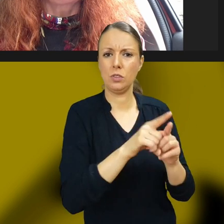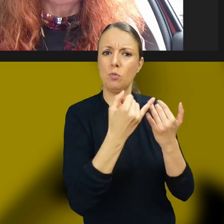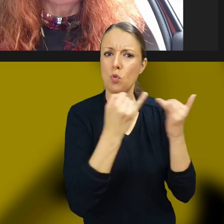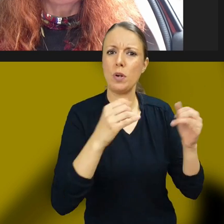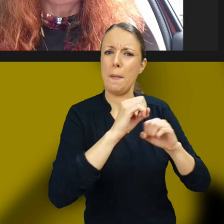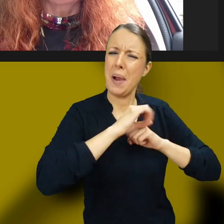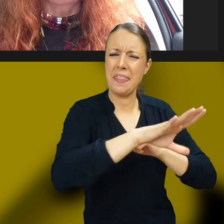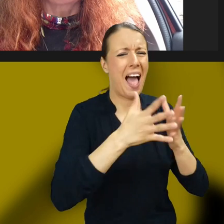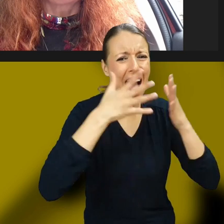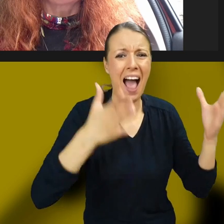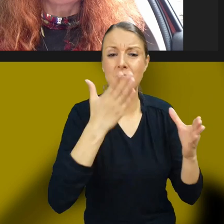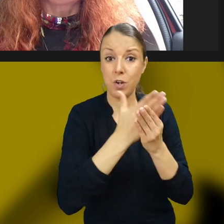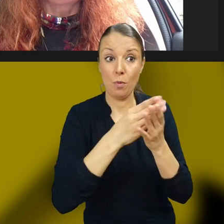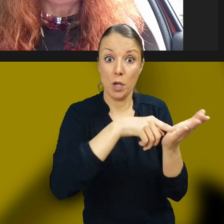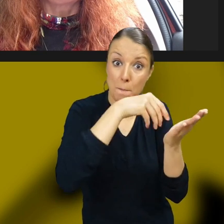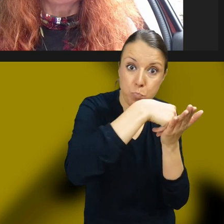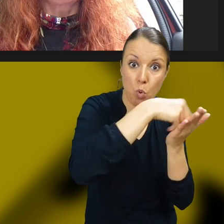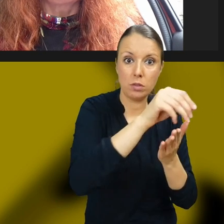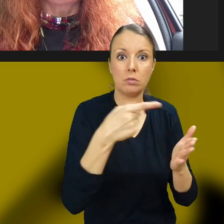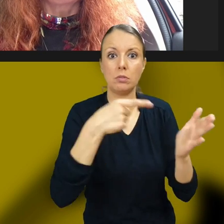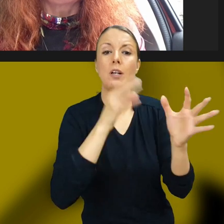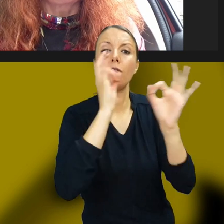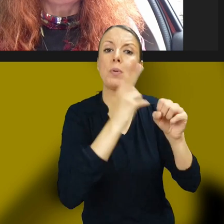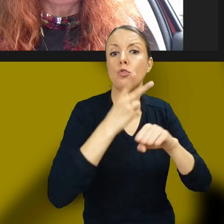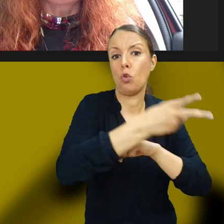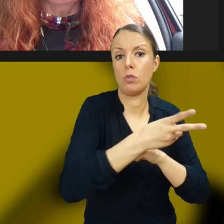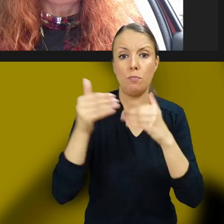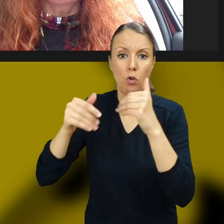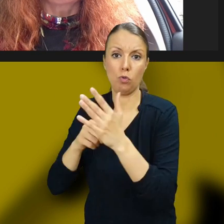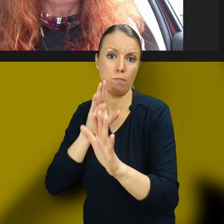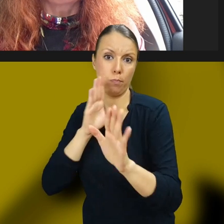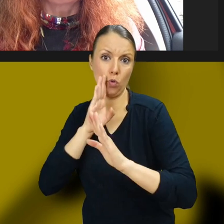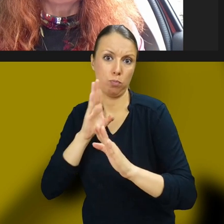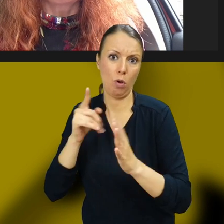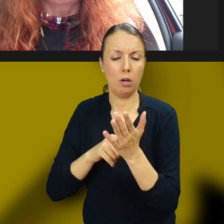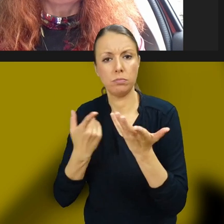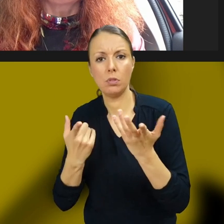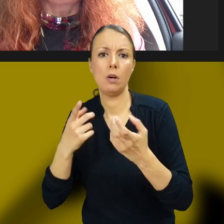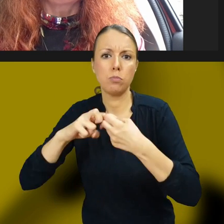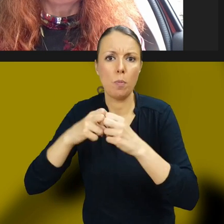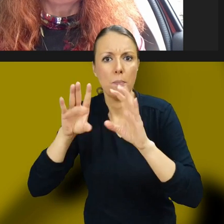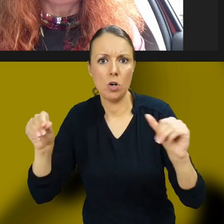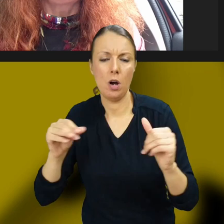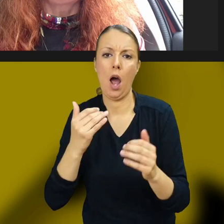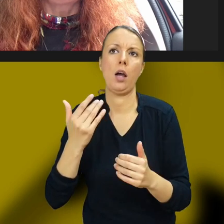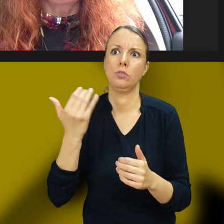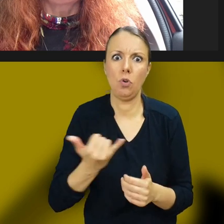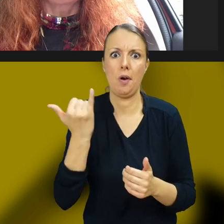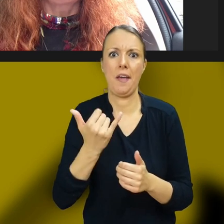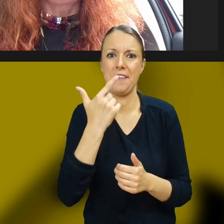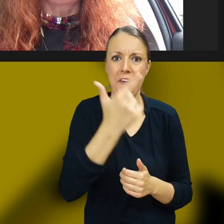za dostęp do informacji, może to by było rozwiązaniem zamiast dwuletnich sporów o